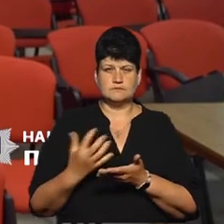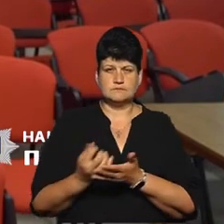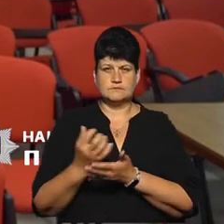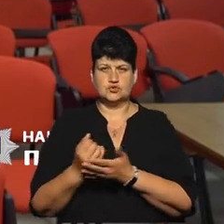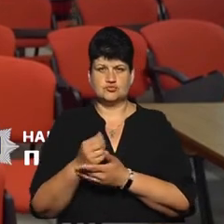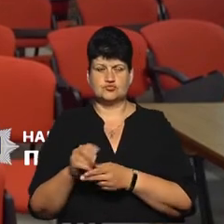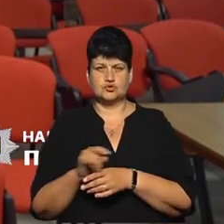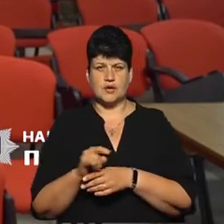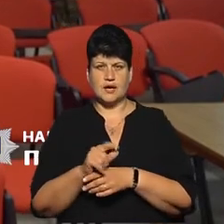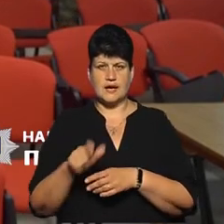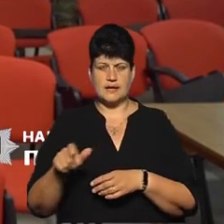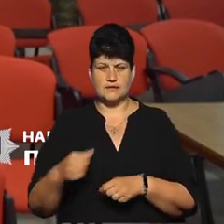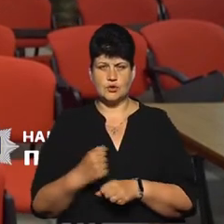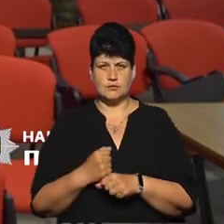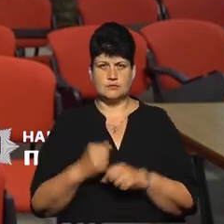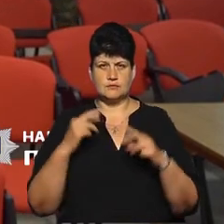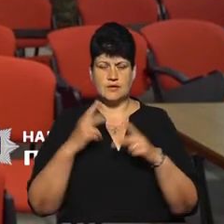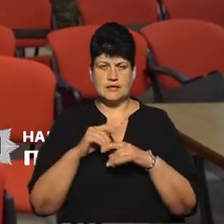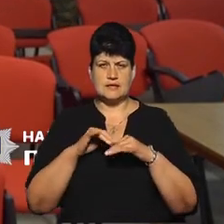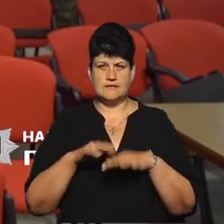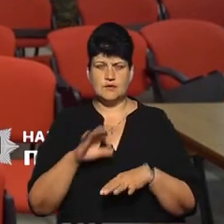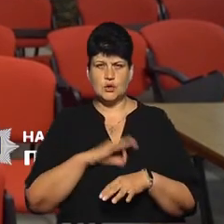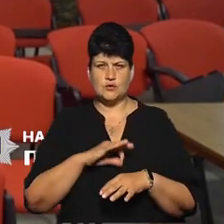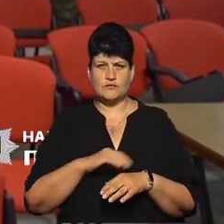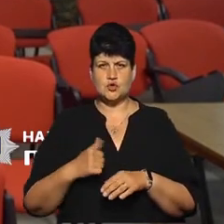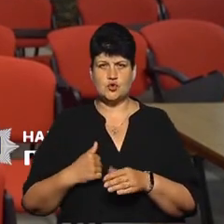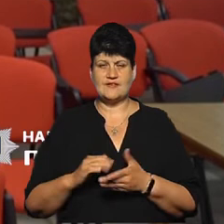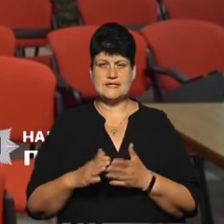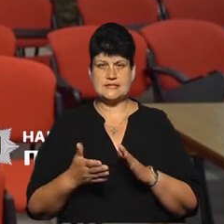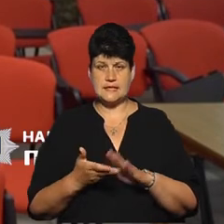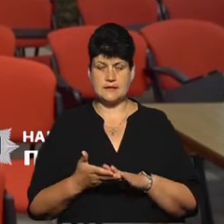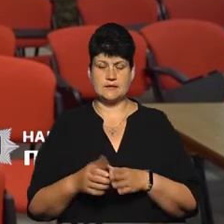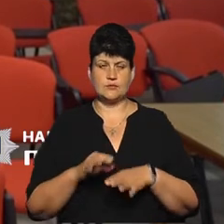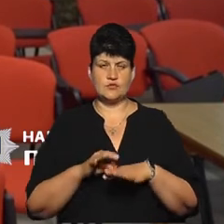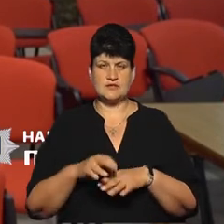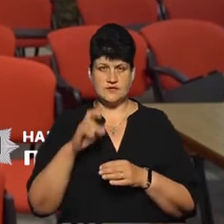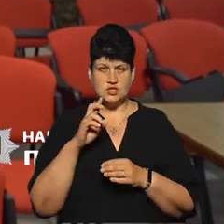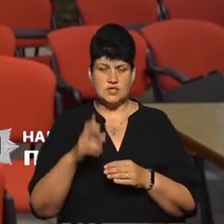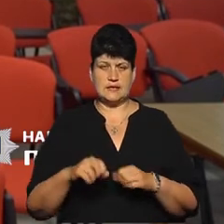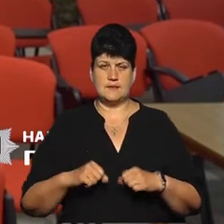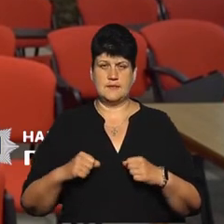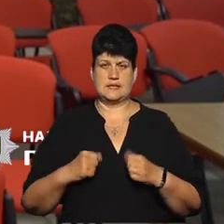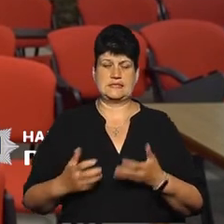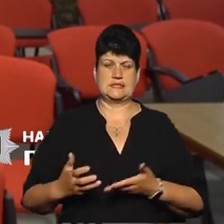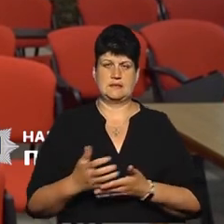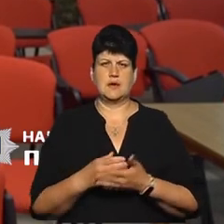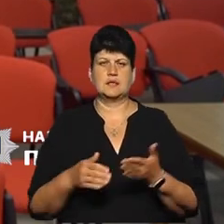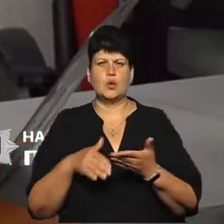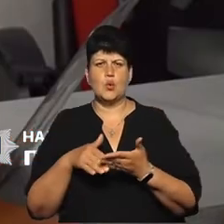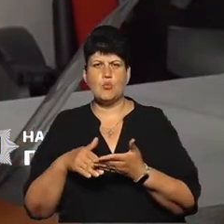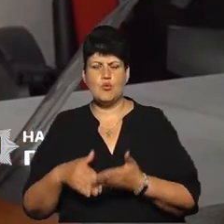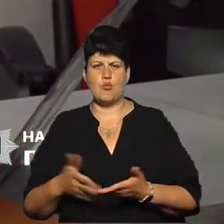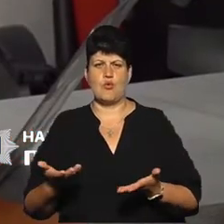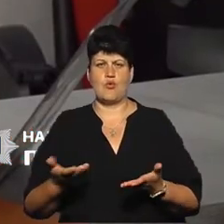зараз вчиняють неналежні дії, використовуючи військовий стан, який відбувається в державі, намагаються зібрати якусь допомогу